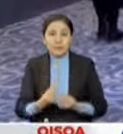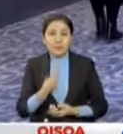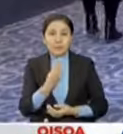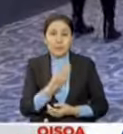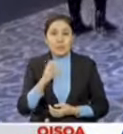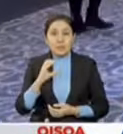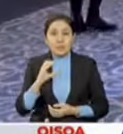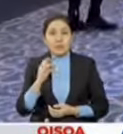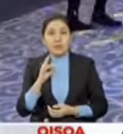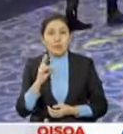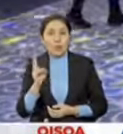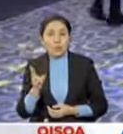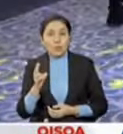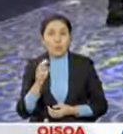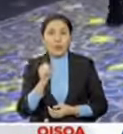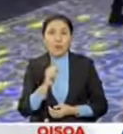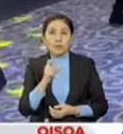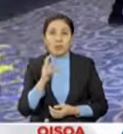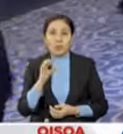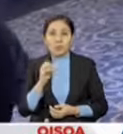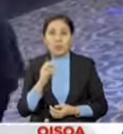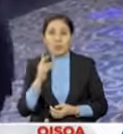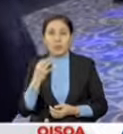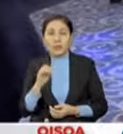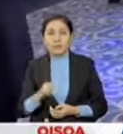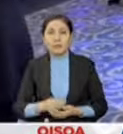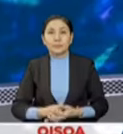Shahnoza Samandarova, Ravshan Komilov, Avaz Xolmominov, Poytaxt.